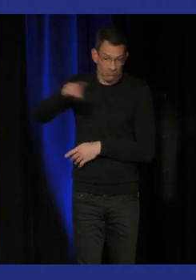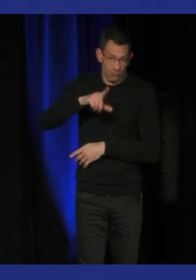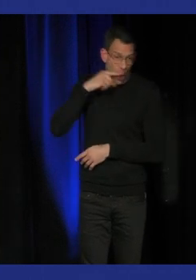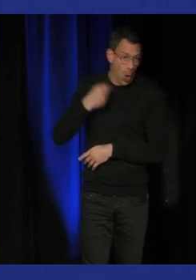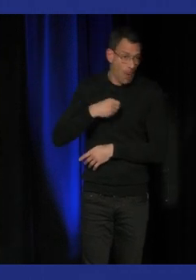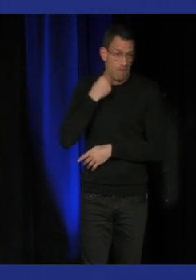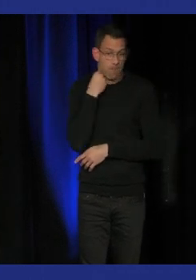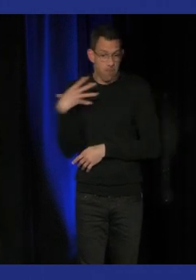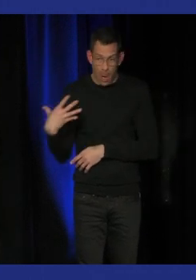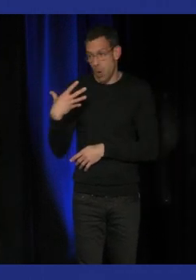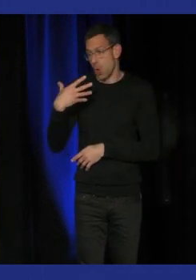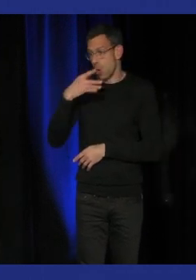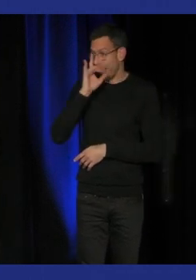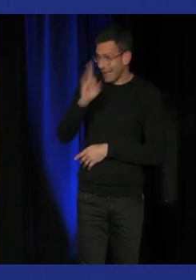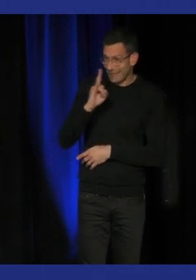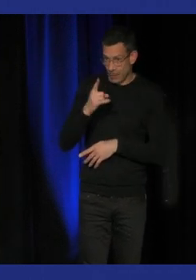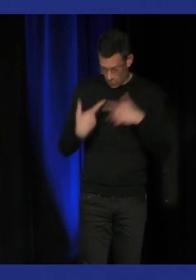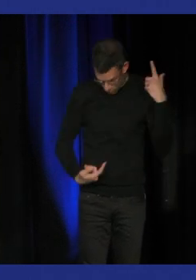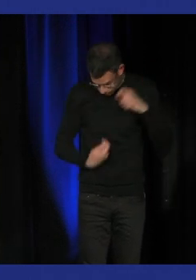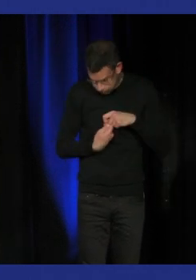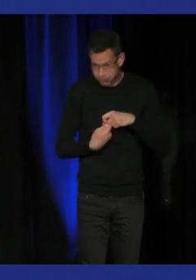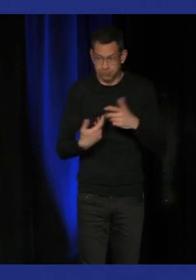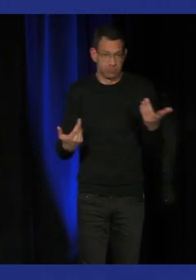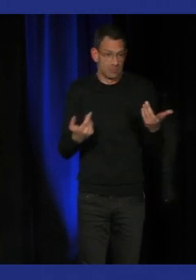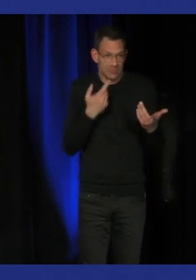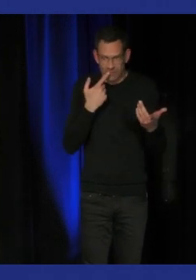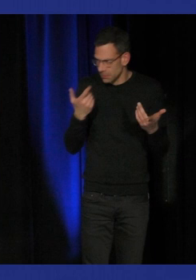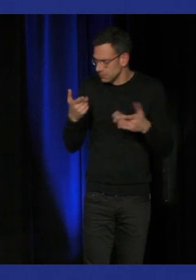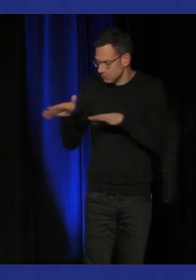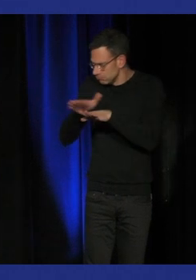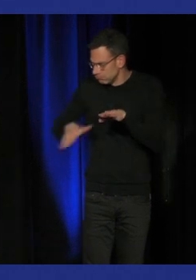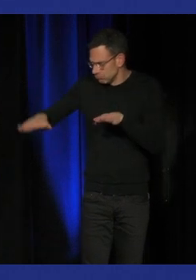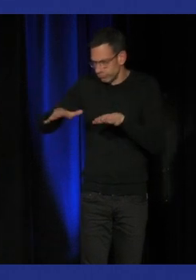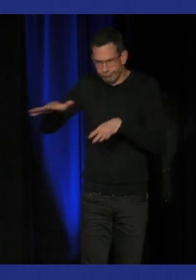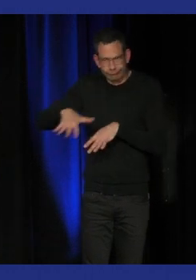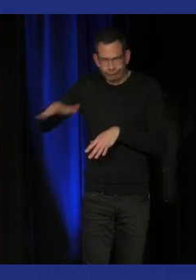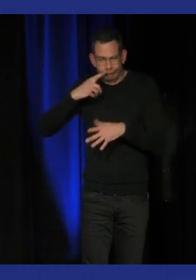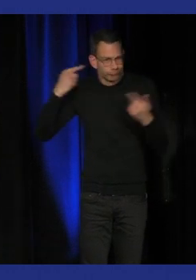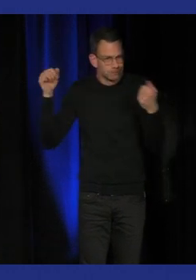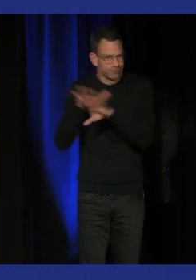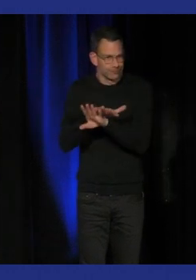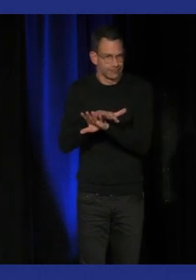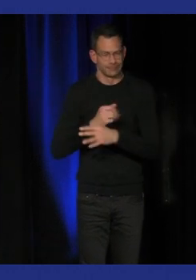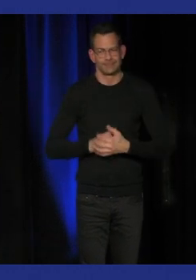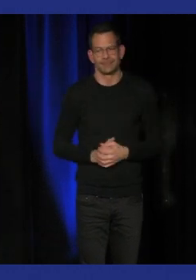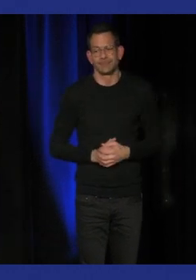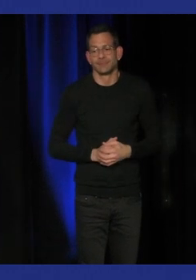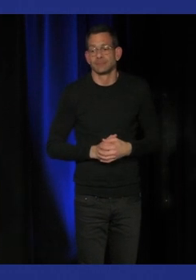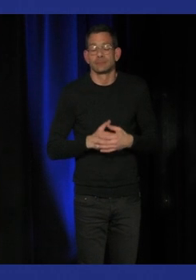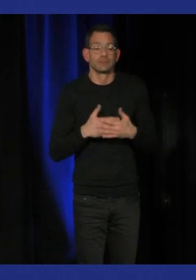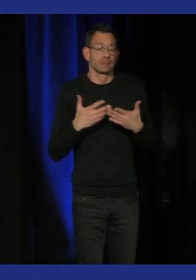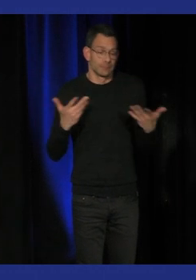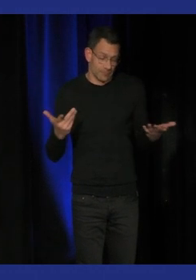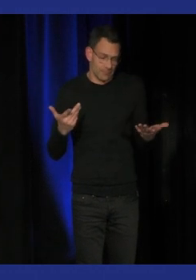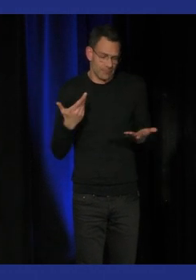cis, et que du coup, il y avait un vrai manque de représentativité de toute une partie de la population handicapée. Et du coup, le